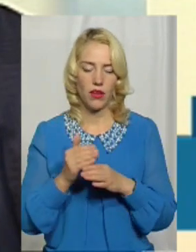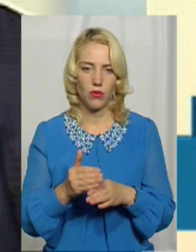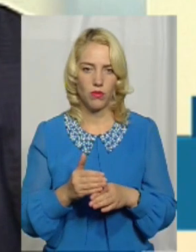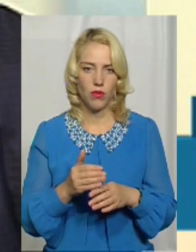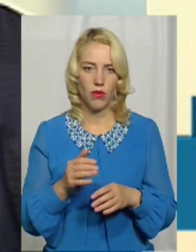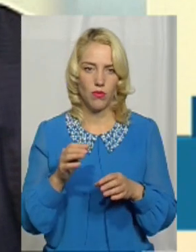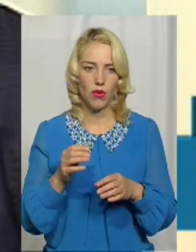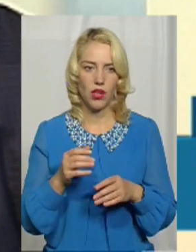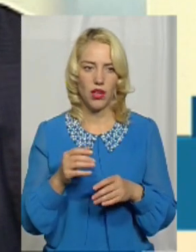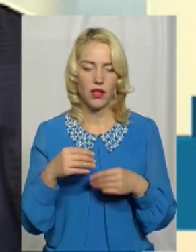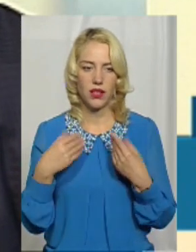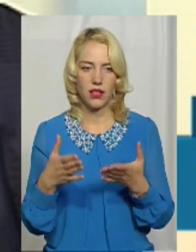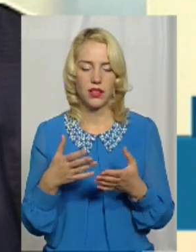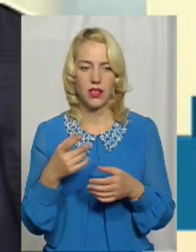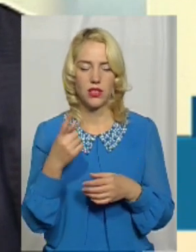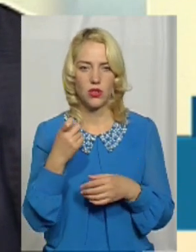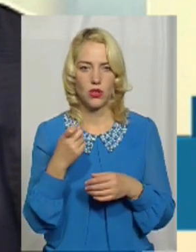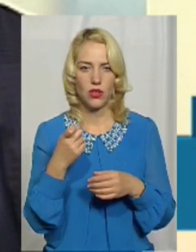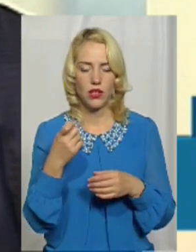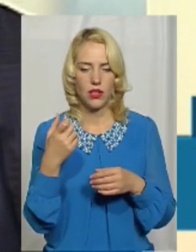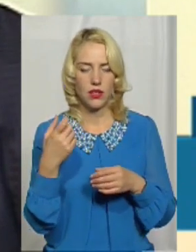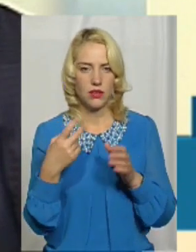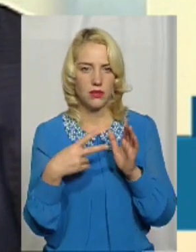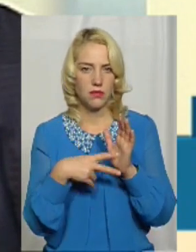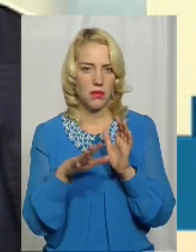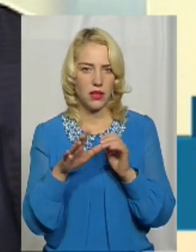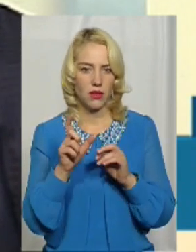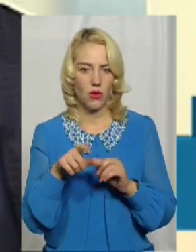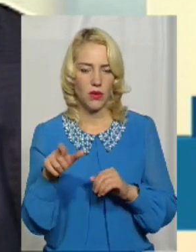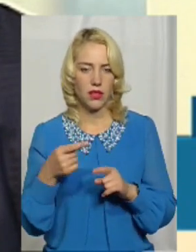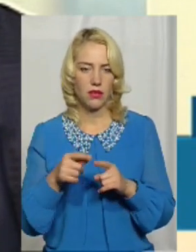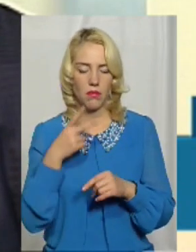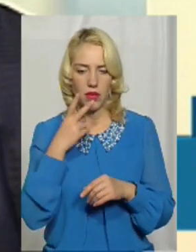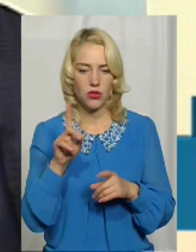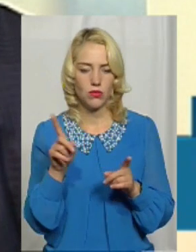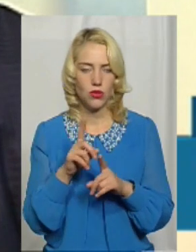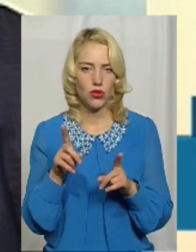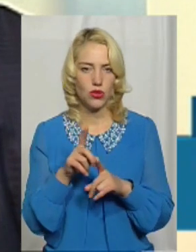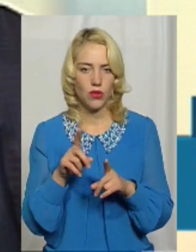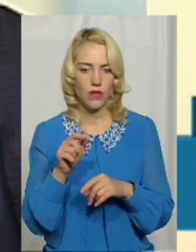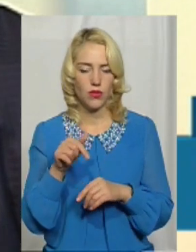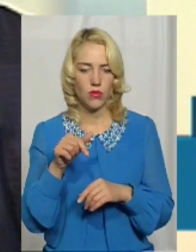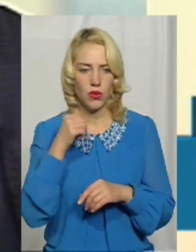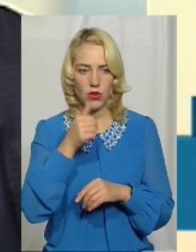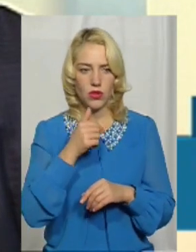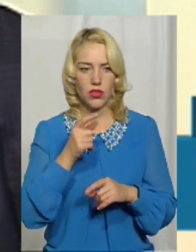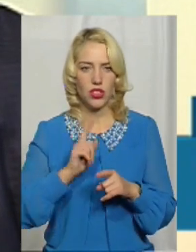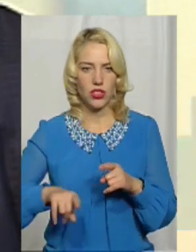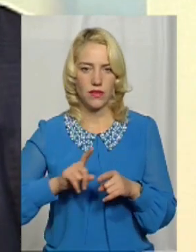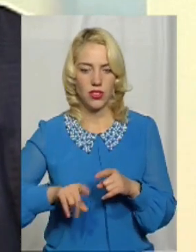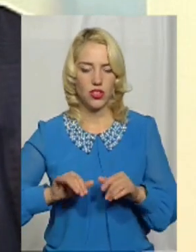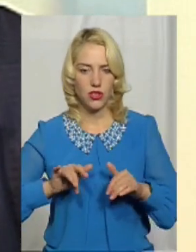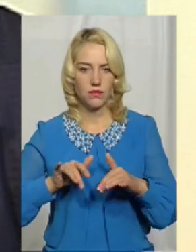вже 145 громадянам. Тобто в даному вже році я бачу, що йде трошечки